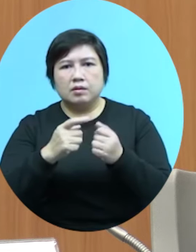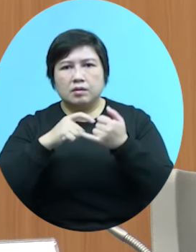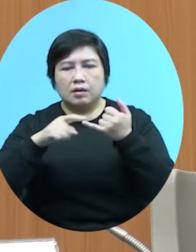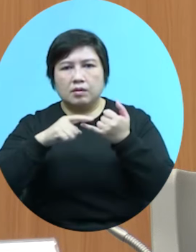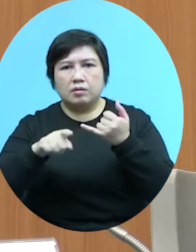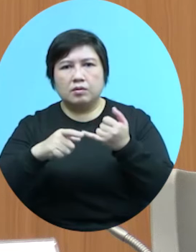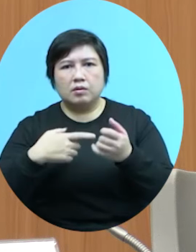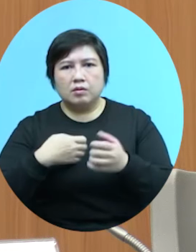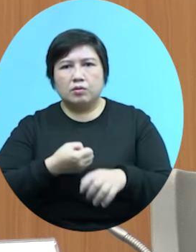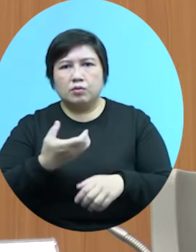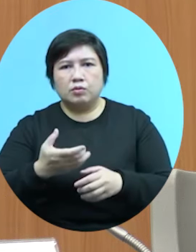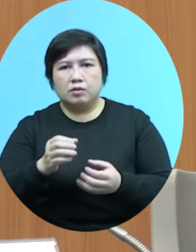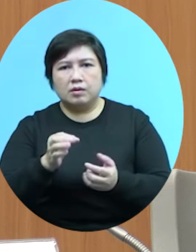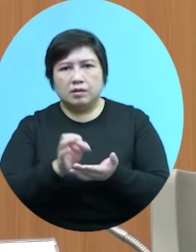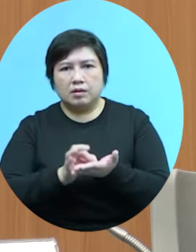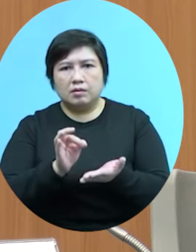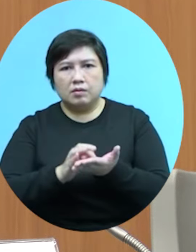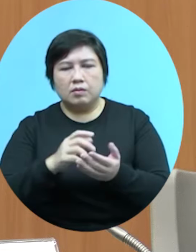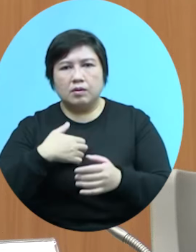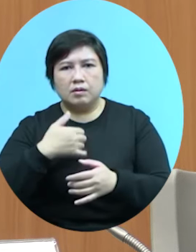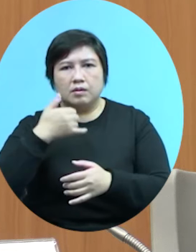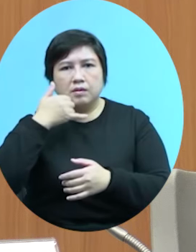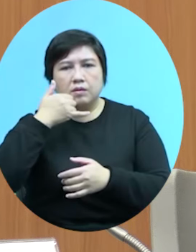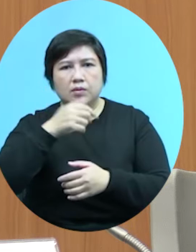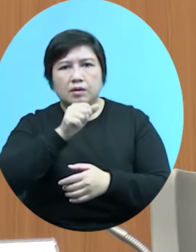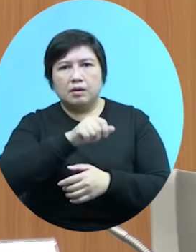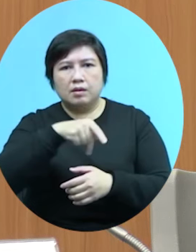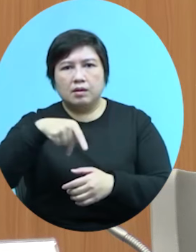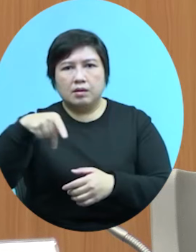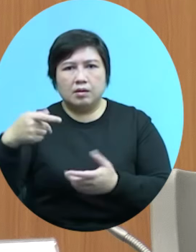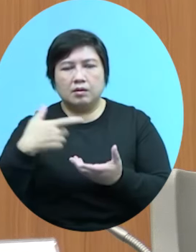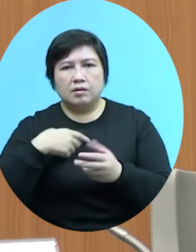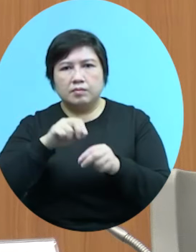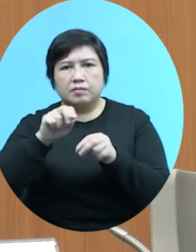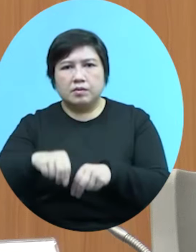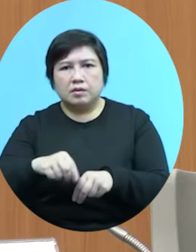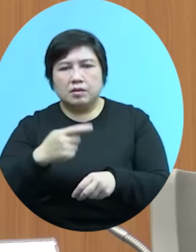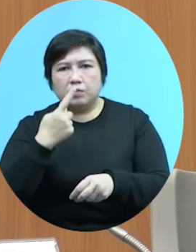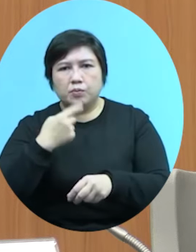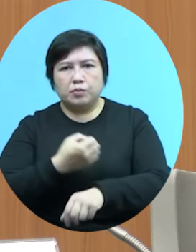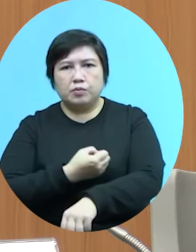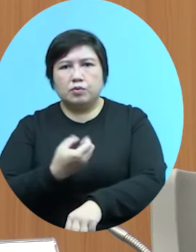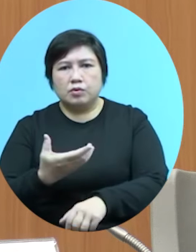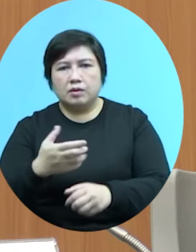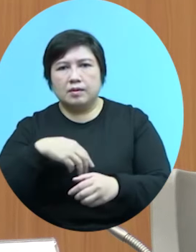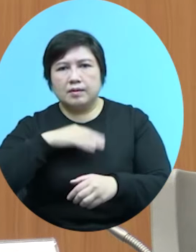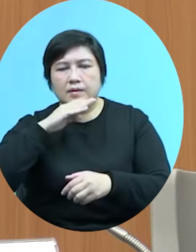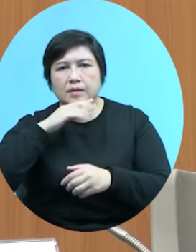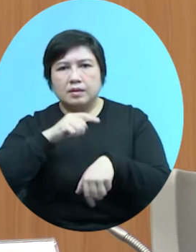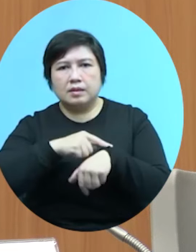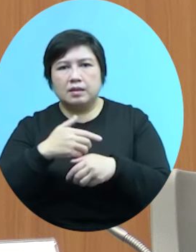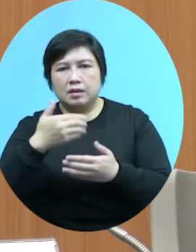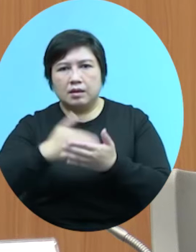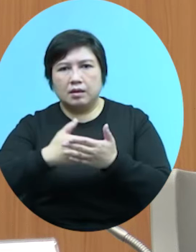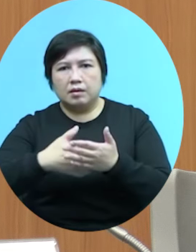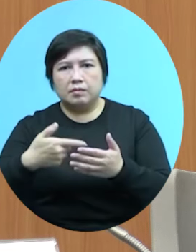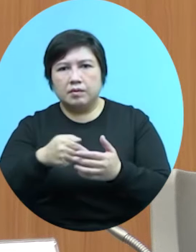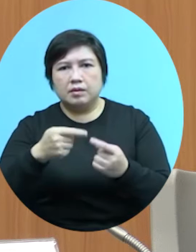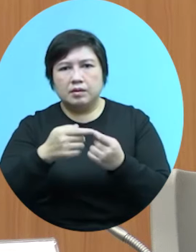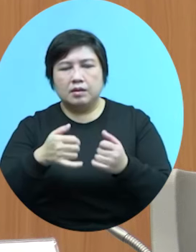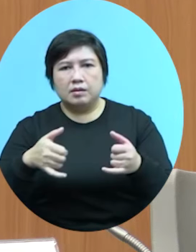血站或者透過手機應用程式Hong Kong Blood來預約捐血減少等候時間避免人群聚集